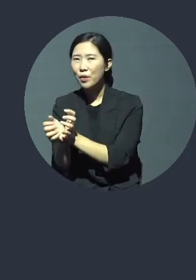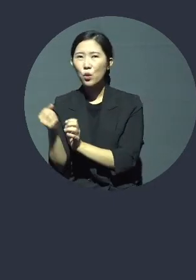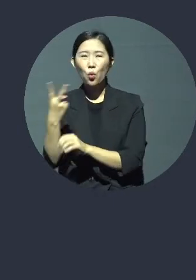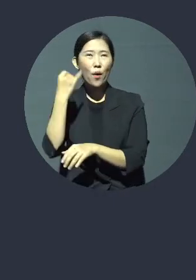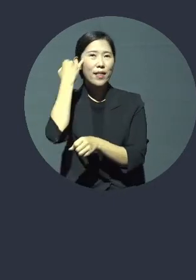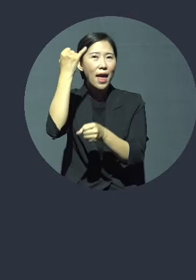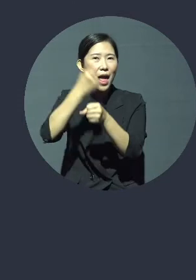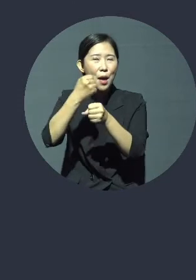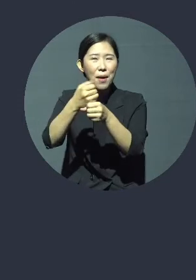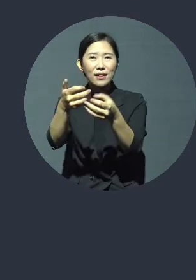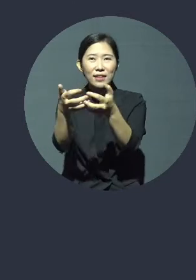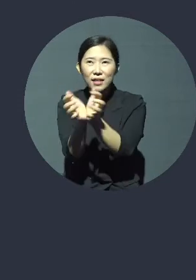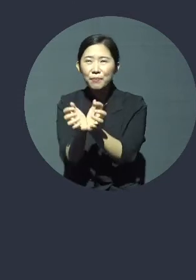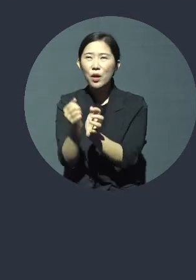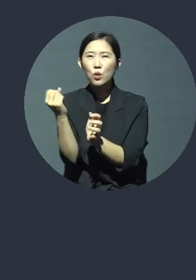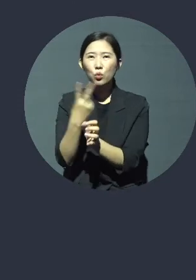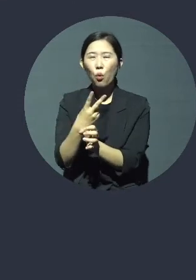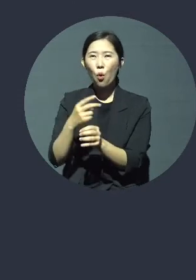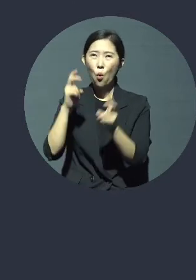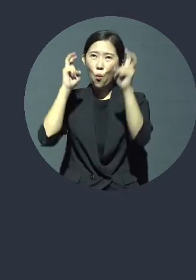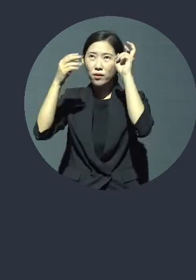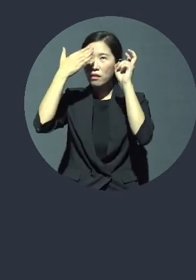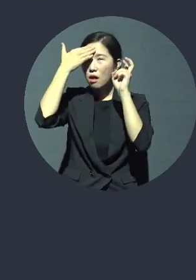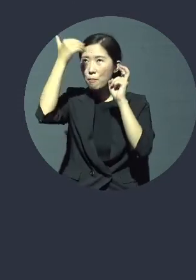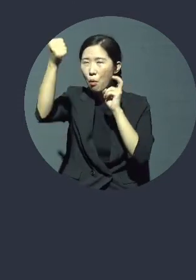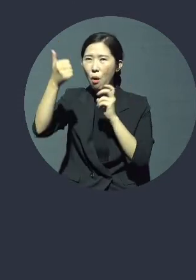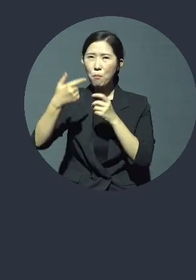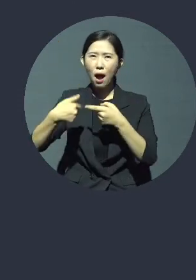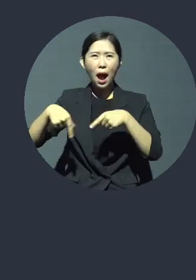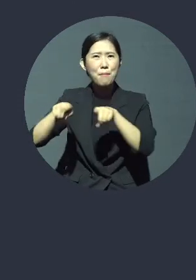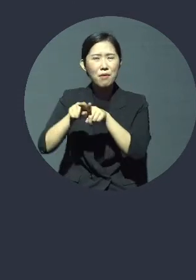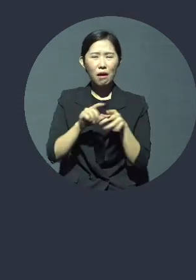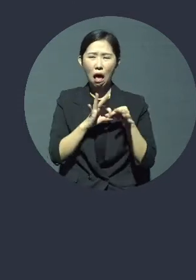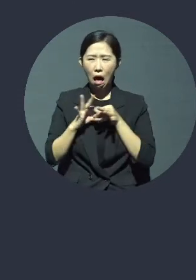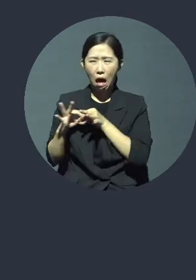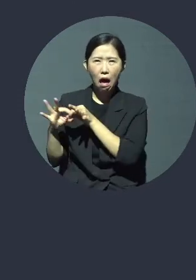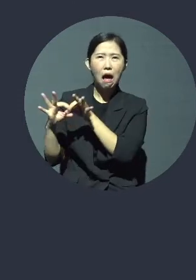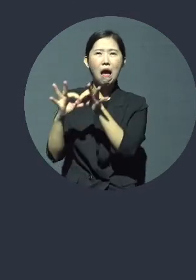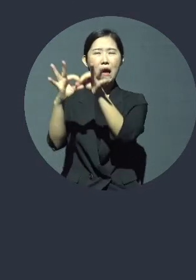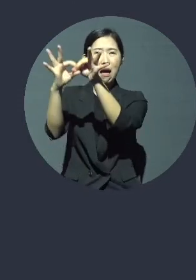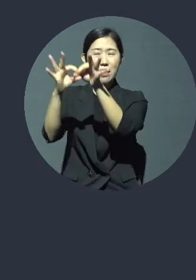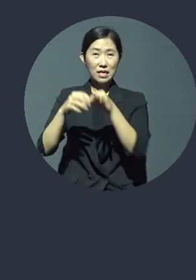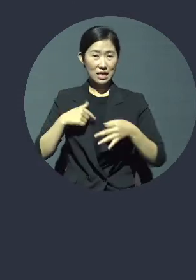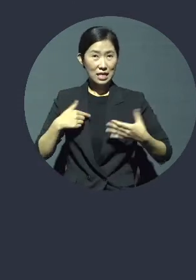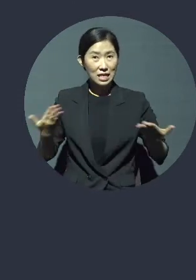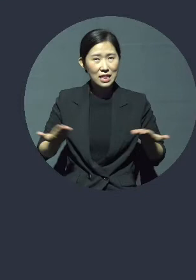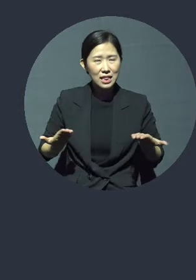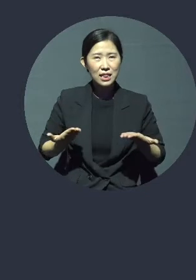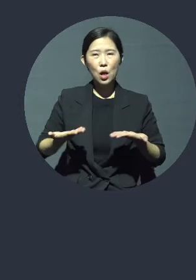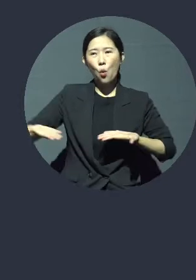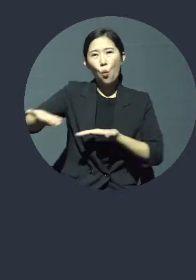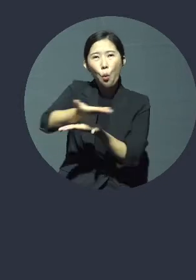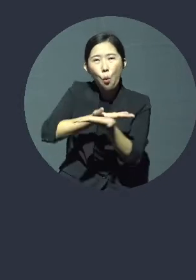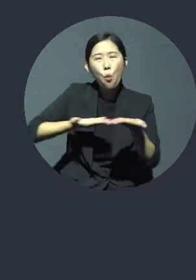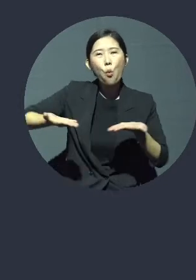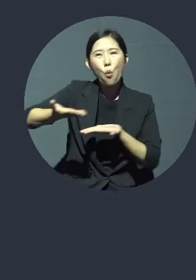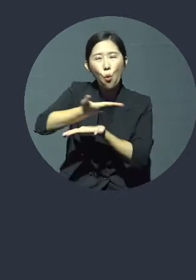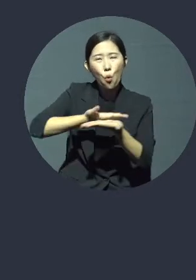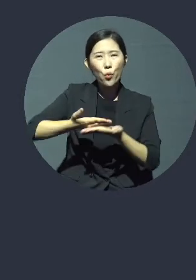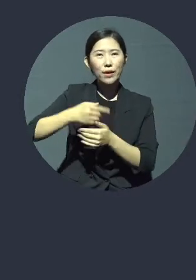그리고 최고 경영진까지 디자인적 사고의 중요성과 방법론을 공유하여서 싱글 비전을 만들어 나가고